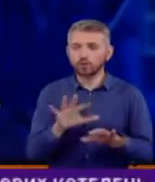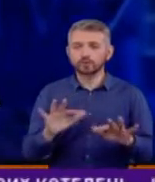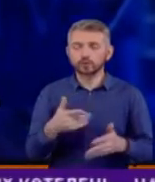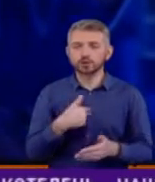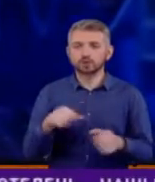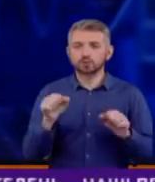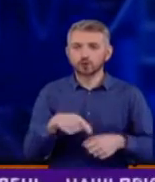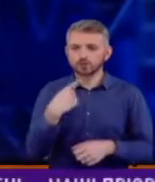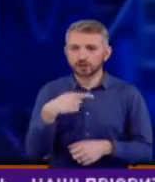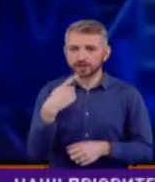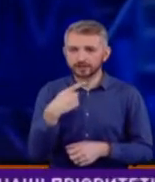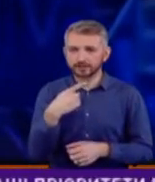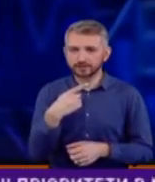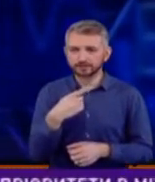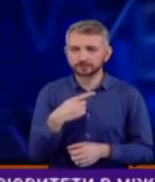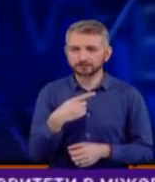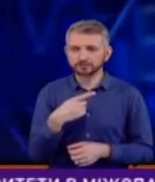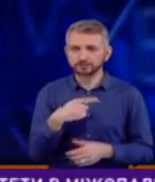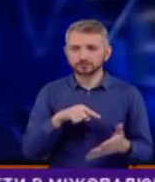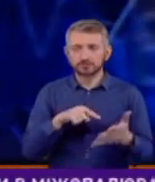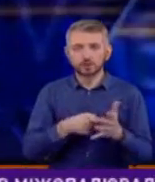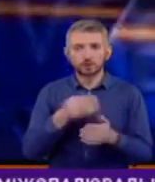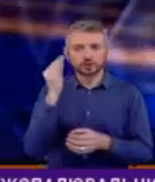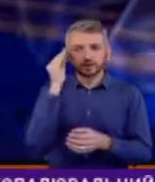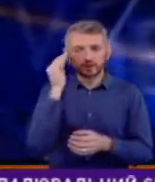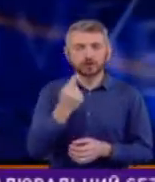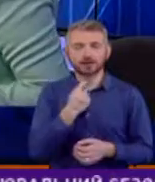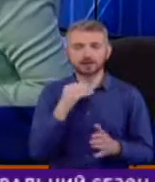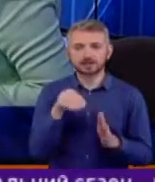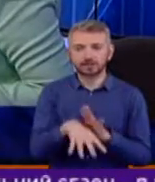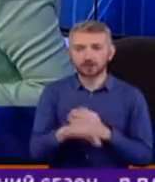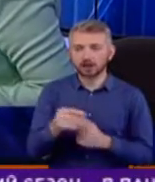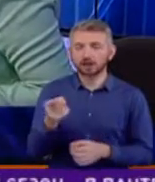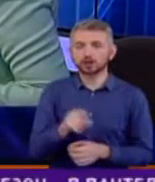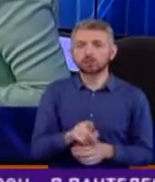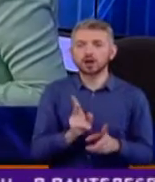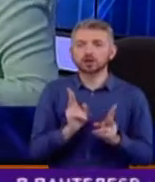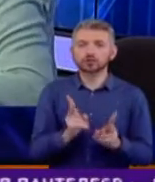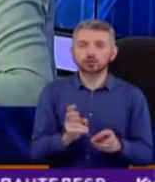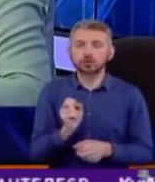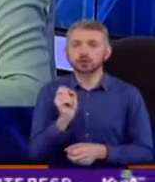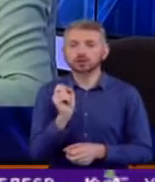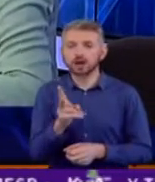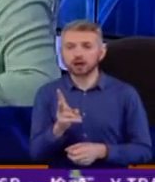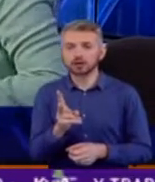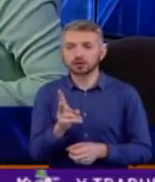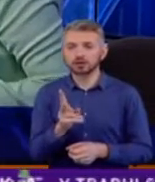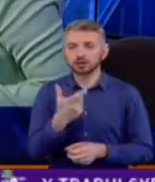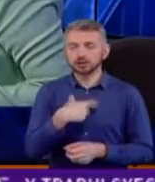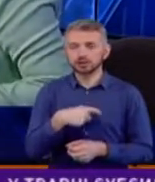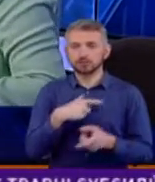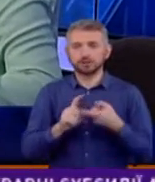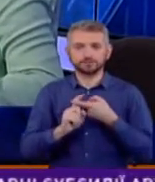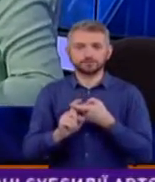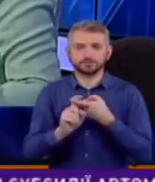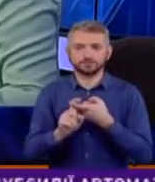мы можем говорить с точки зрения голосования о том, кто как идентифицируется со